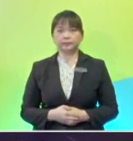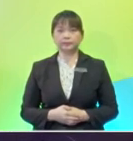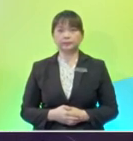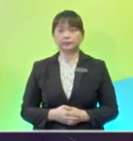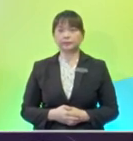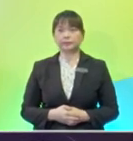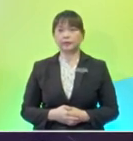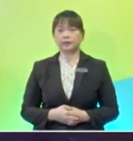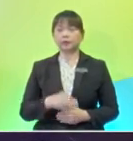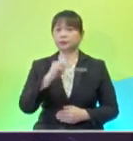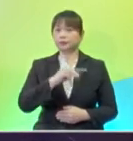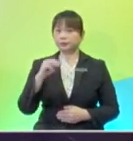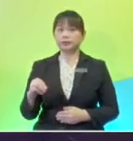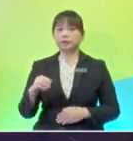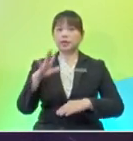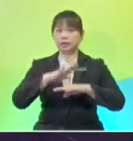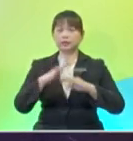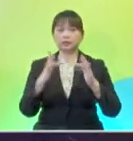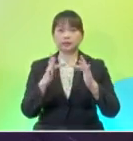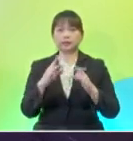kalian dan juga